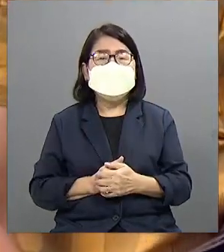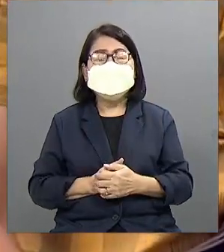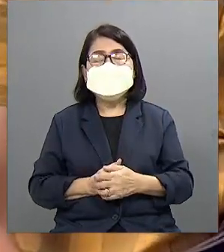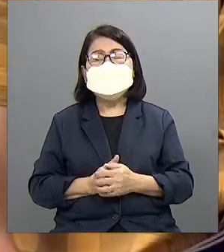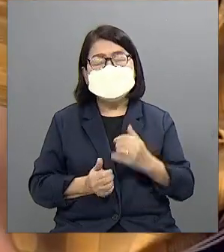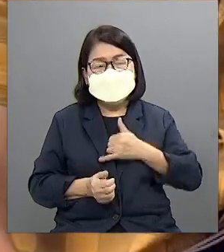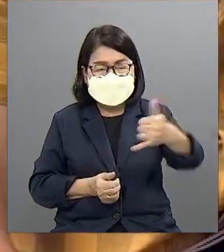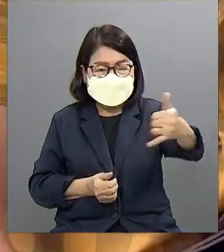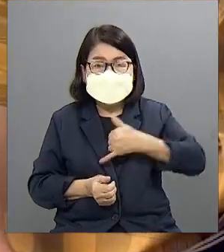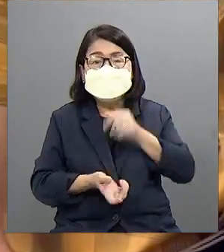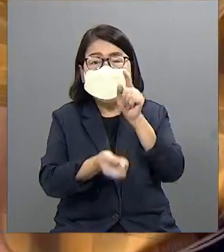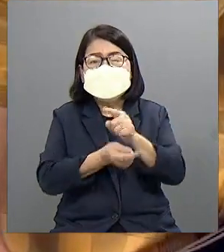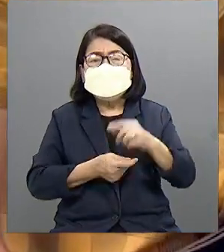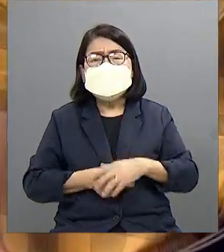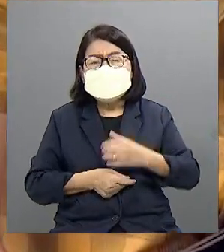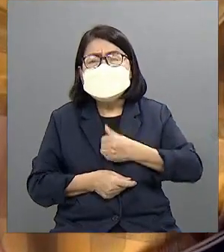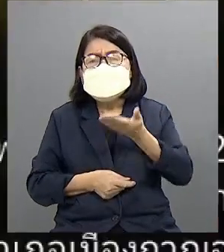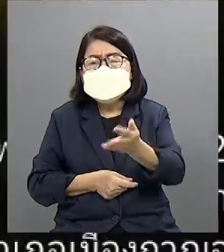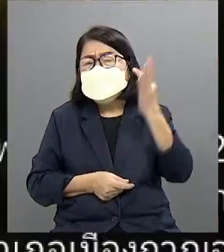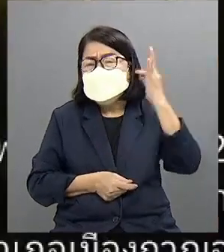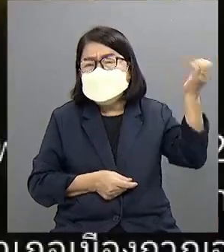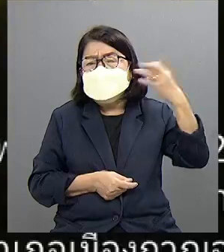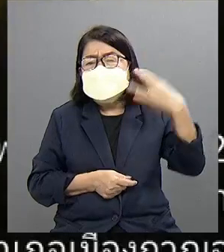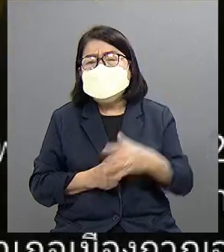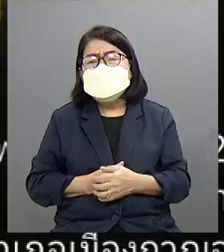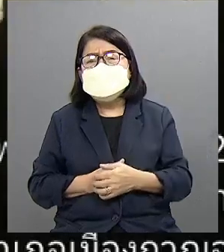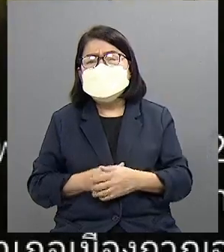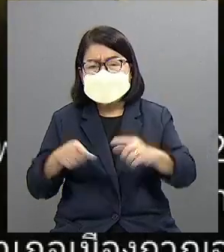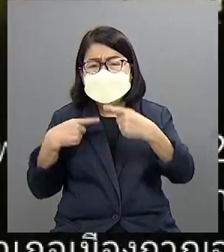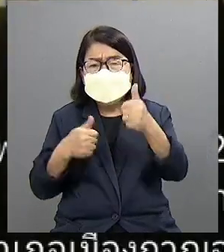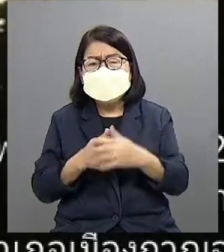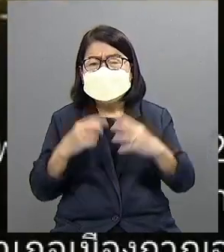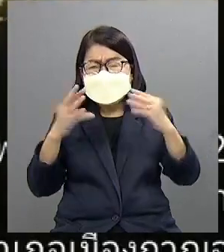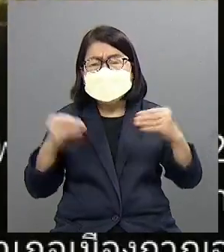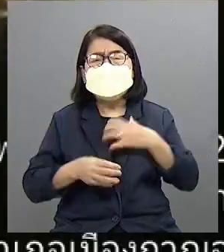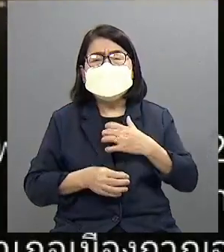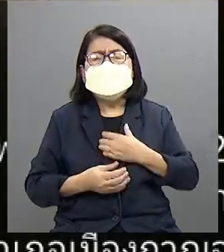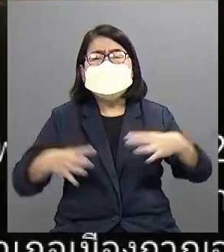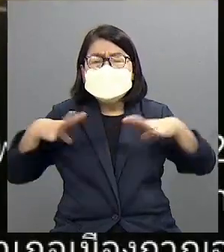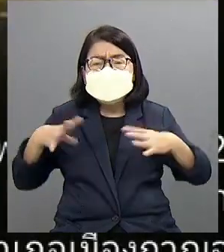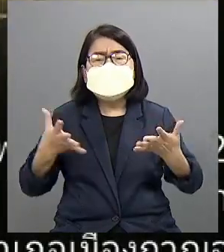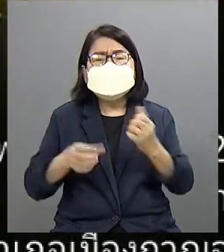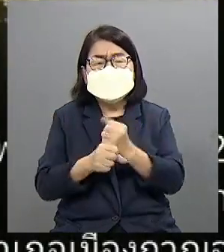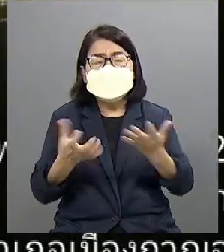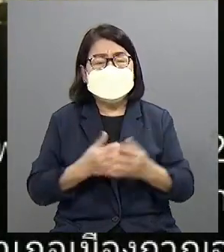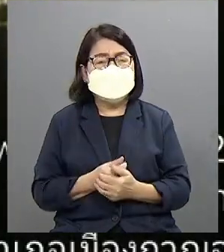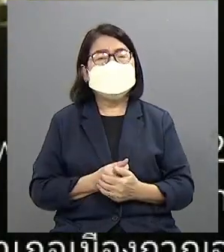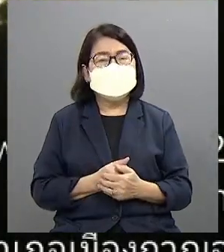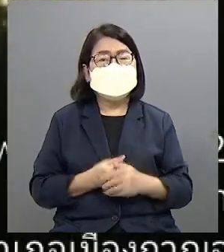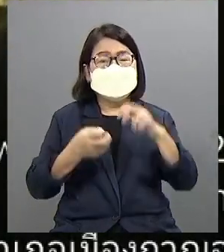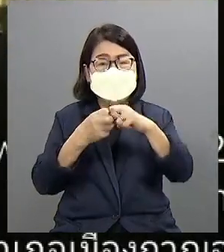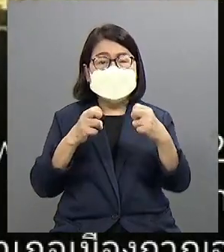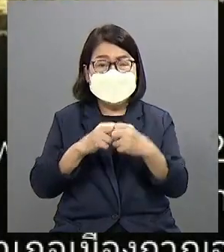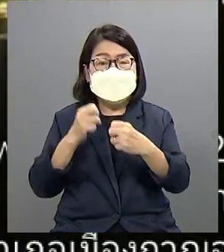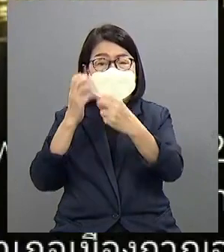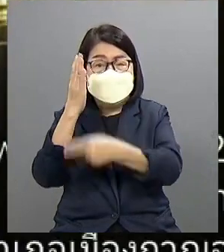สียงเมื่อไหร่จะหยุดเมื่อไหร่คุณให้คำตอบเราได้ไหม นอกจากนี้ไม่ได้กระทบแค่รีสอร์ทผู้ประกอ